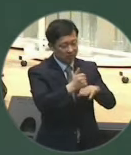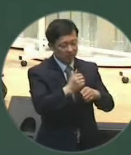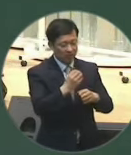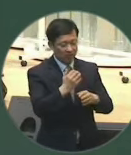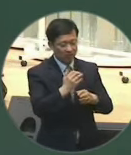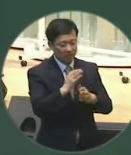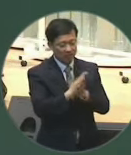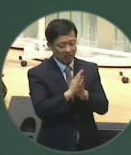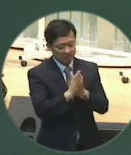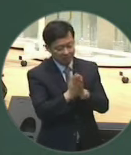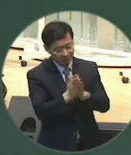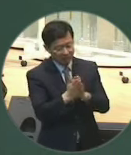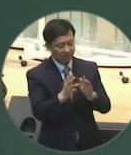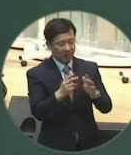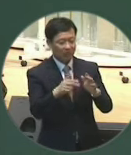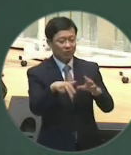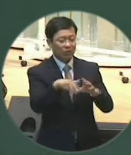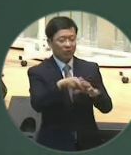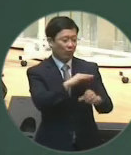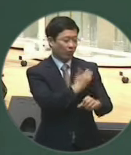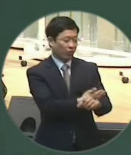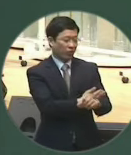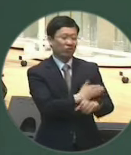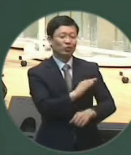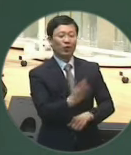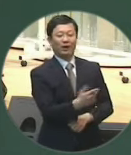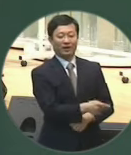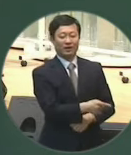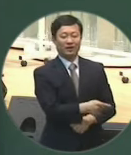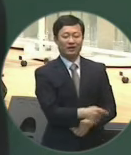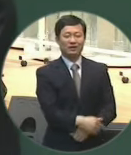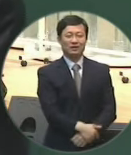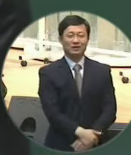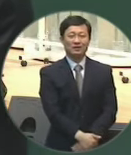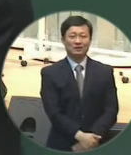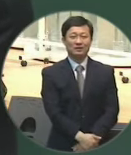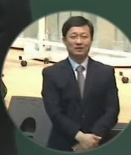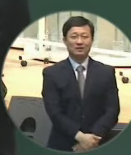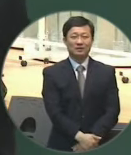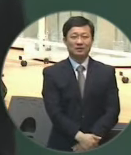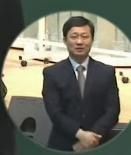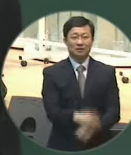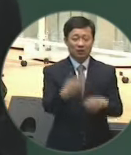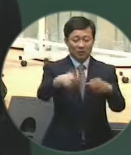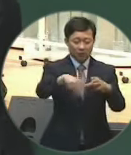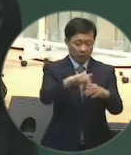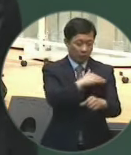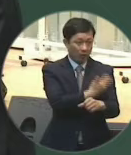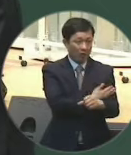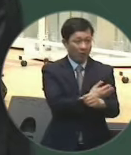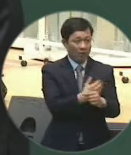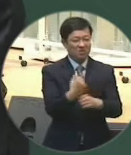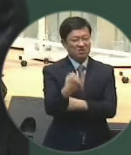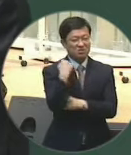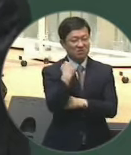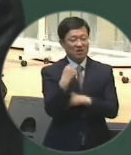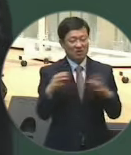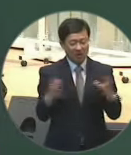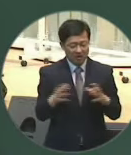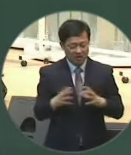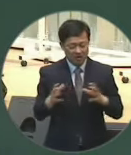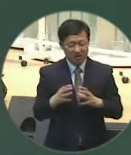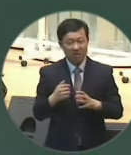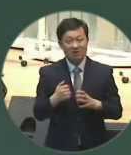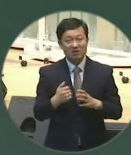early church grew to a very large number that it turned into religious authority. 그러니까 어느 정도 교권돼 버리는 거 하니까